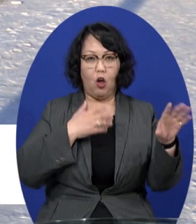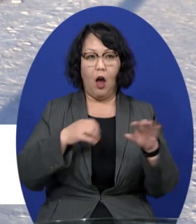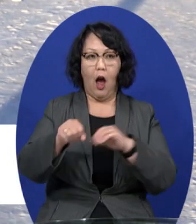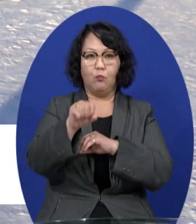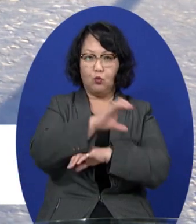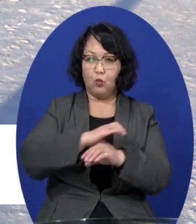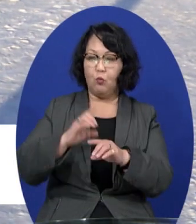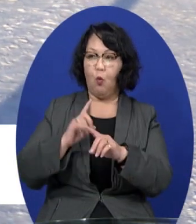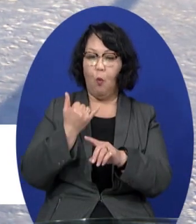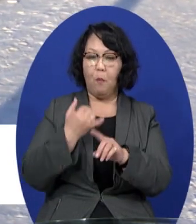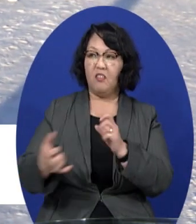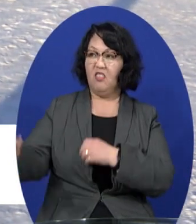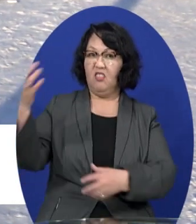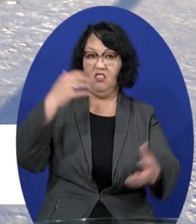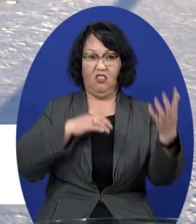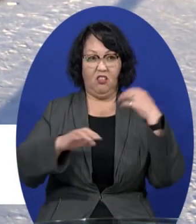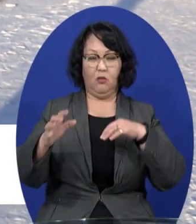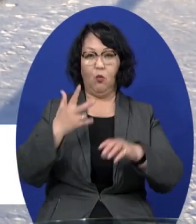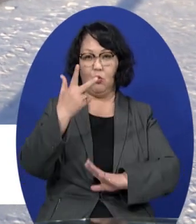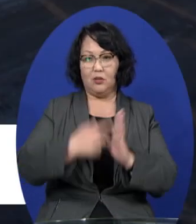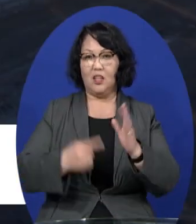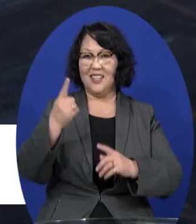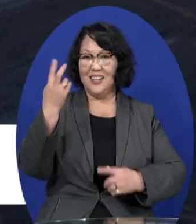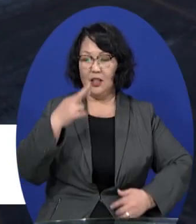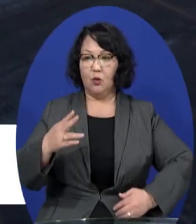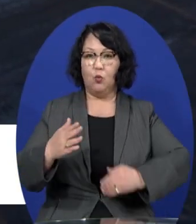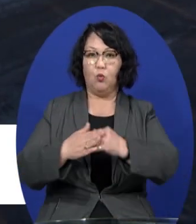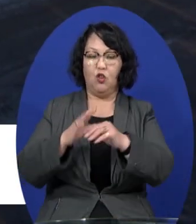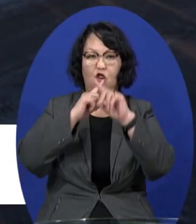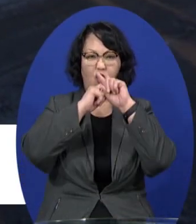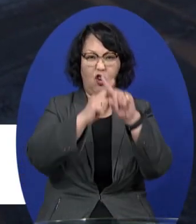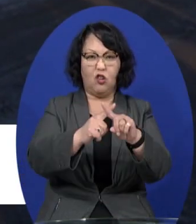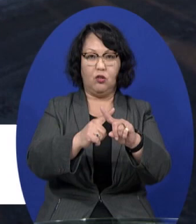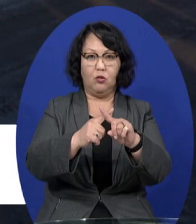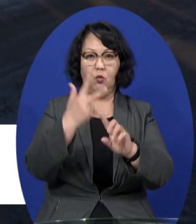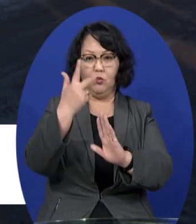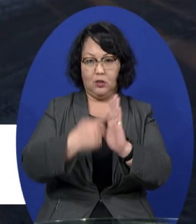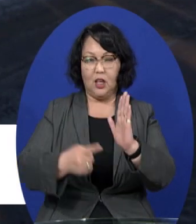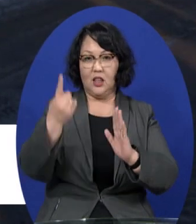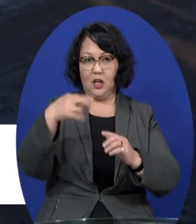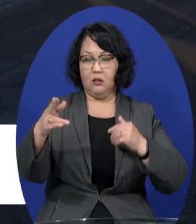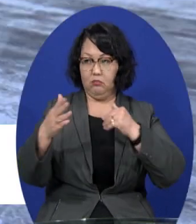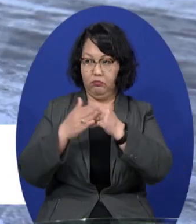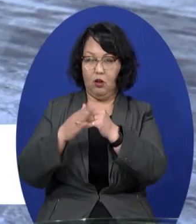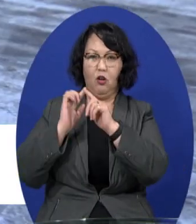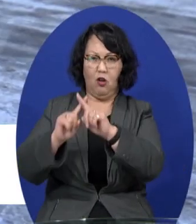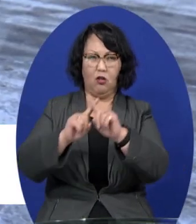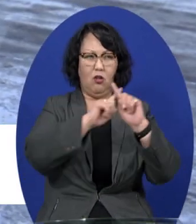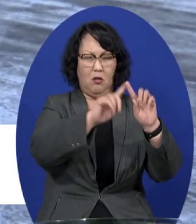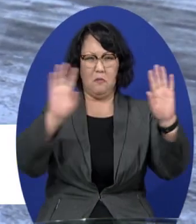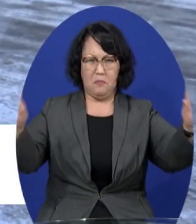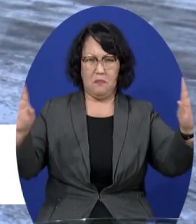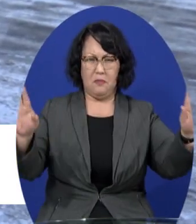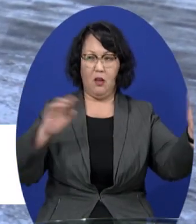сумдаас нийслэлийн бүсэд нэвтрэх хөдөлгөөнийг 3-р сарын 1-ний хүртэл хугацаанд хоригдсан зохицуултыг өөрчлөөгүй байна. Тухайн хугацаанд